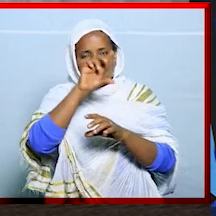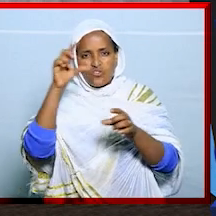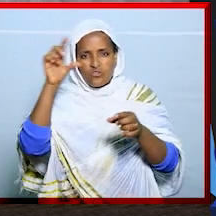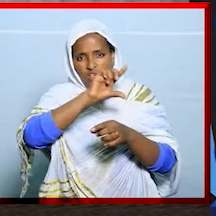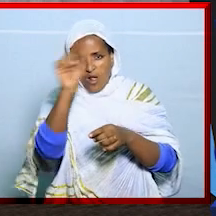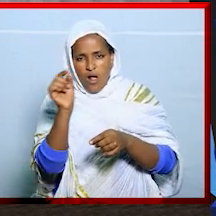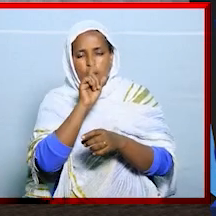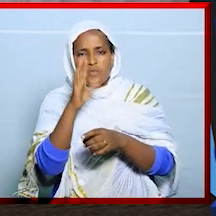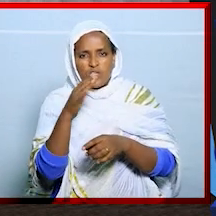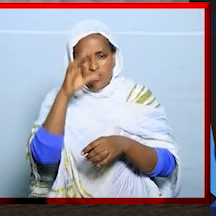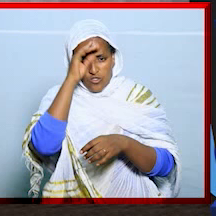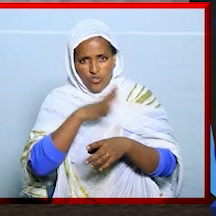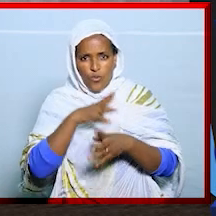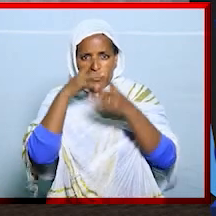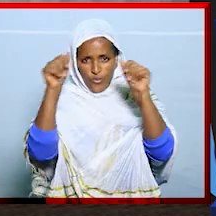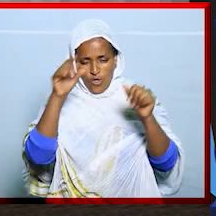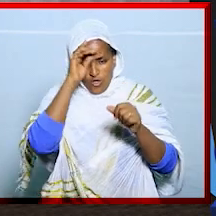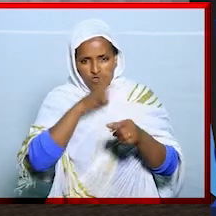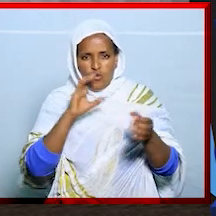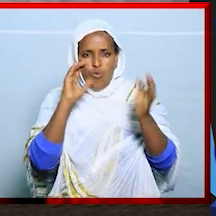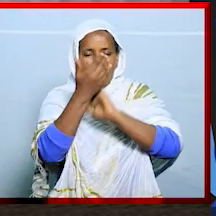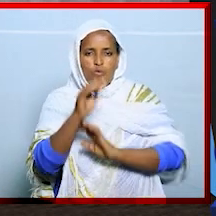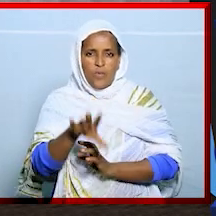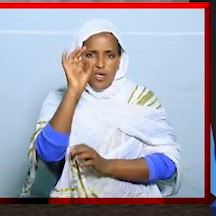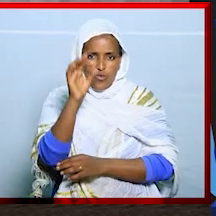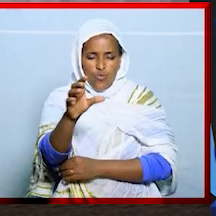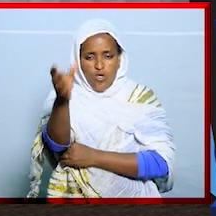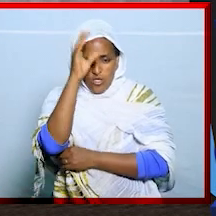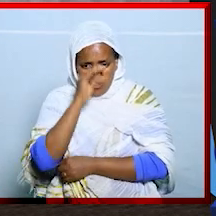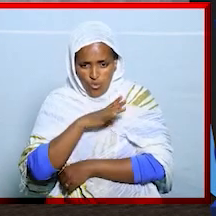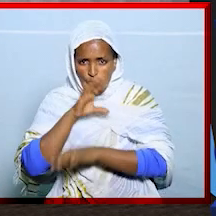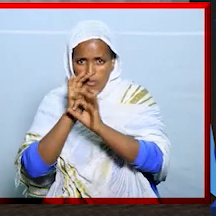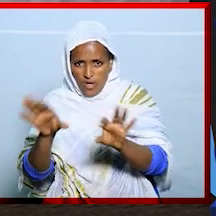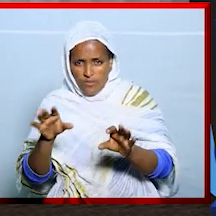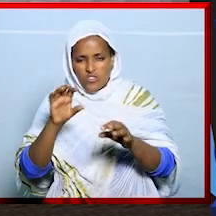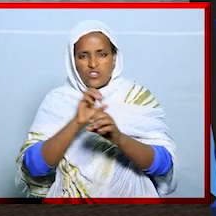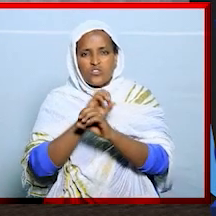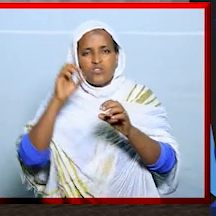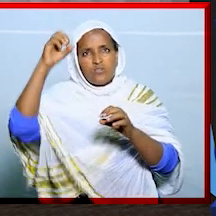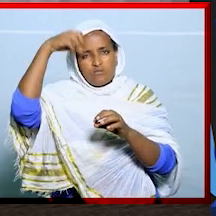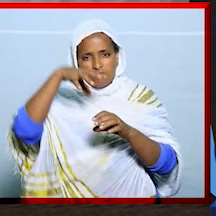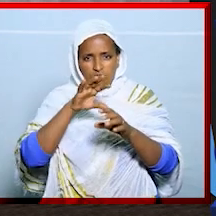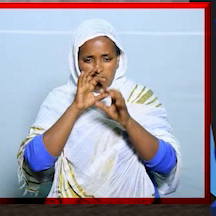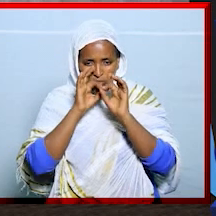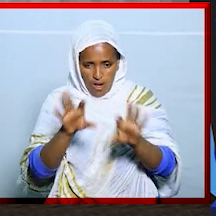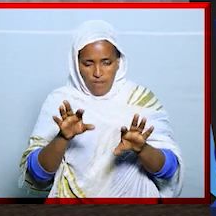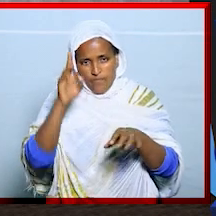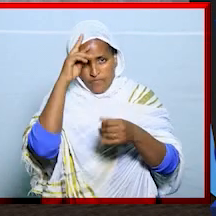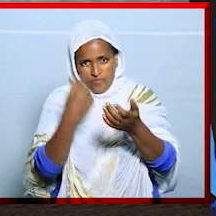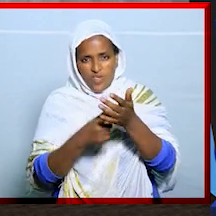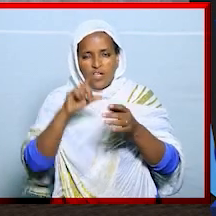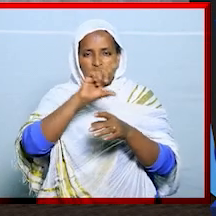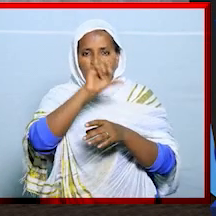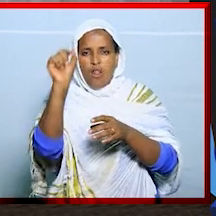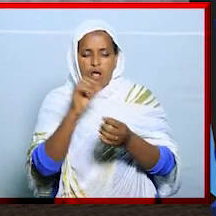ምን ትመስላለች? አንደኛ ሰው ሲጠፋ ሰው ሆኖ የሚገኙ ሰው በሌለበት ፀሐይ በሌለችበት ጨረቃ ያቅሟን